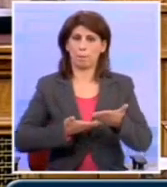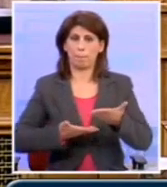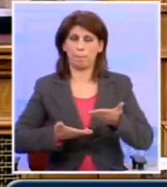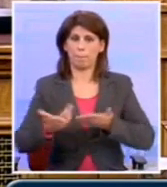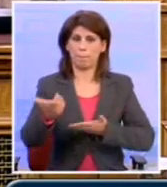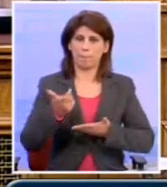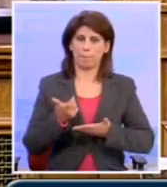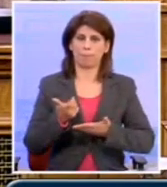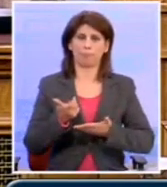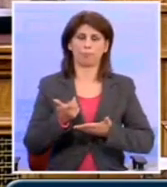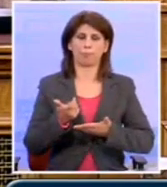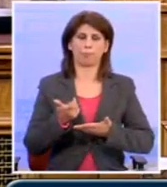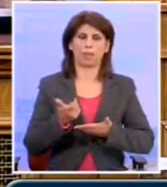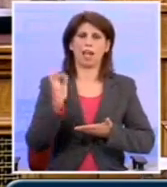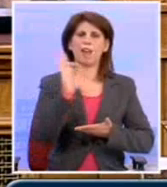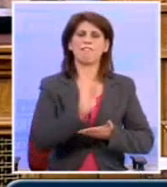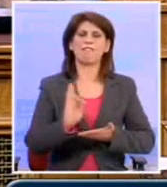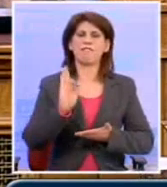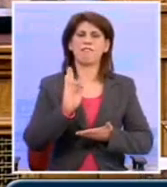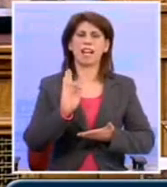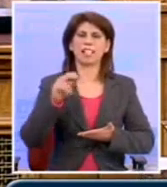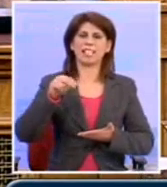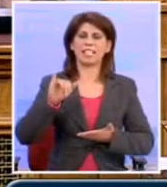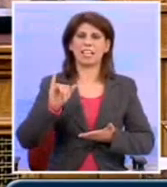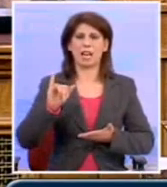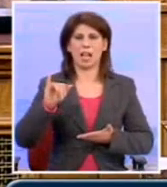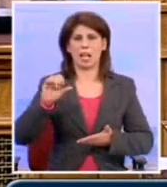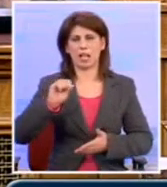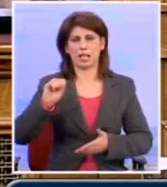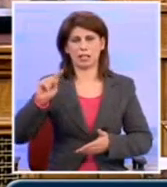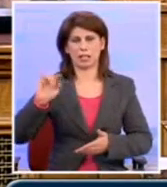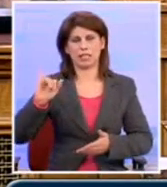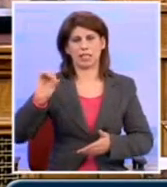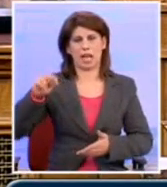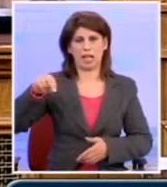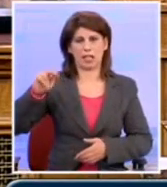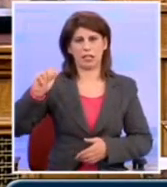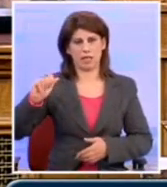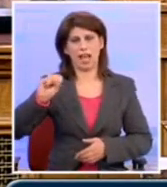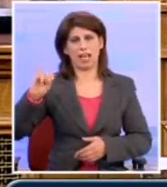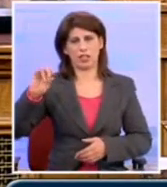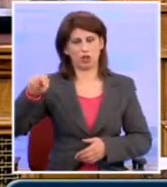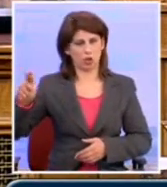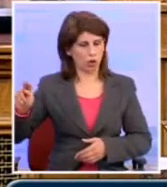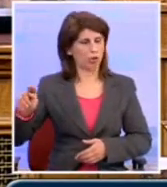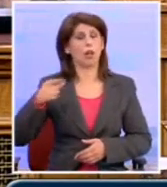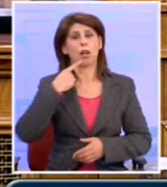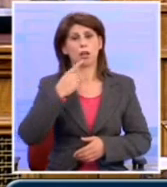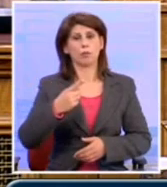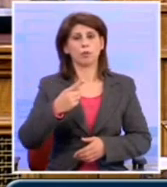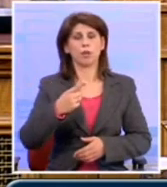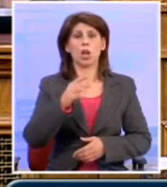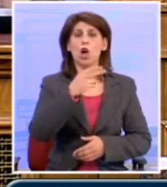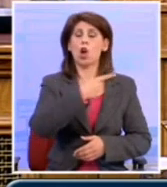του financialization, δεν μπορώ να το πω ούτε αγγλικά τώρα. Αυτή τη διαδικασία το ξέρουμε. Δύο λέξεις θα σας πω. Goldman